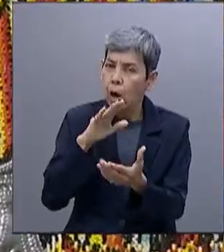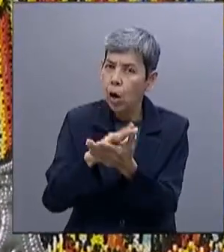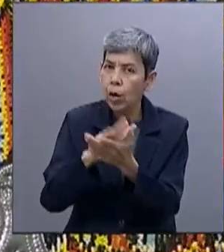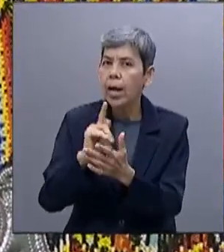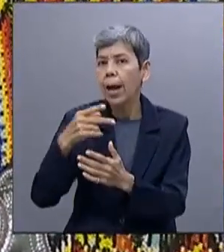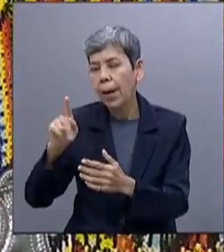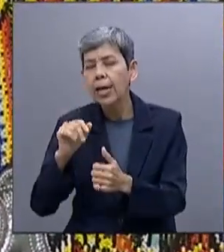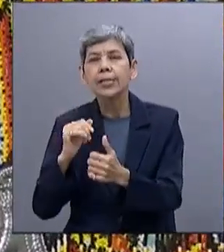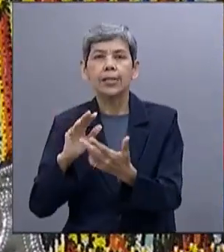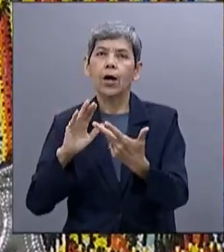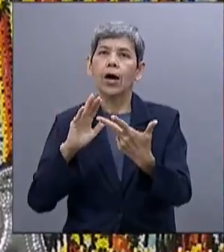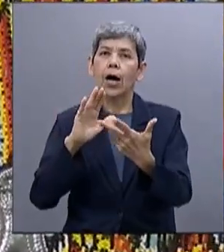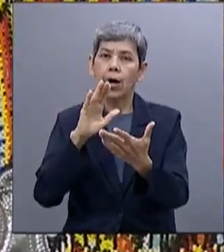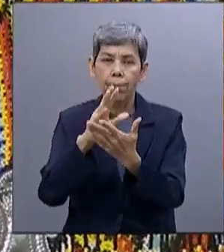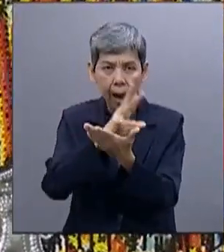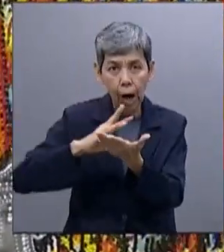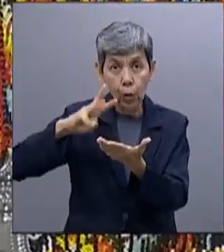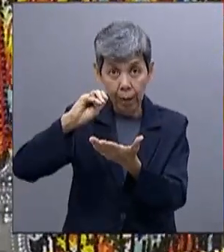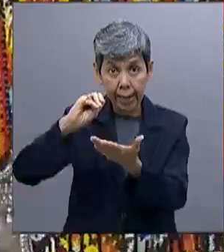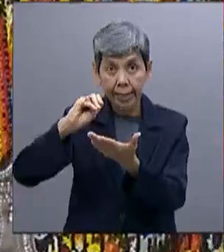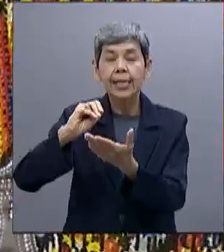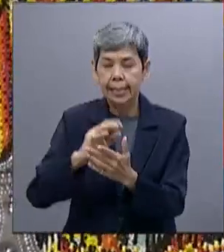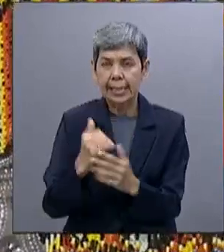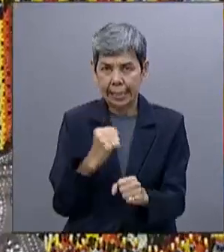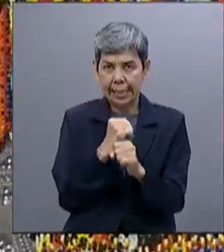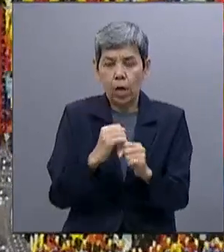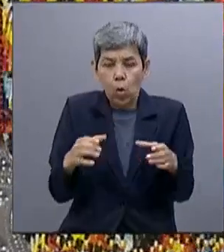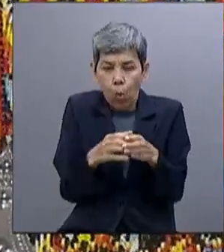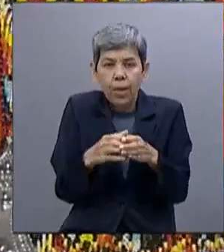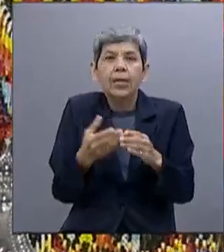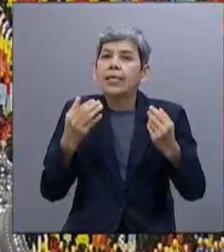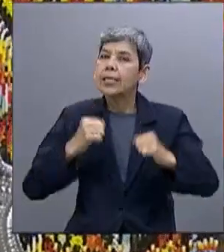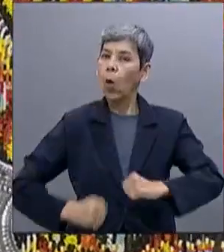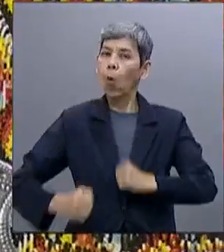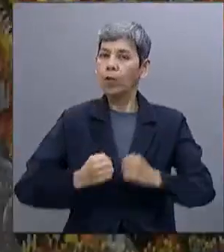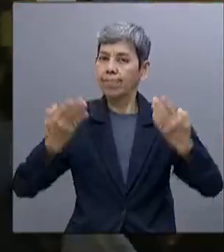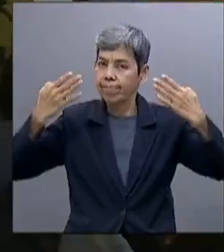างปลาวิทยาคมมหาวิทยาลัยทักษิณครับเป็นการรวมตัวของโนราเยาวชน